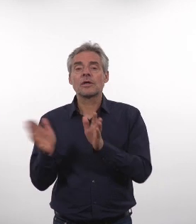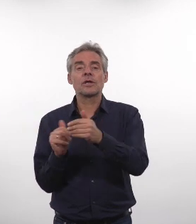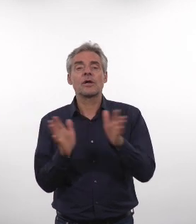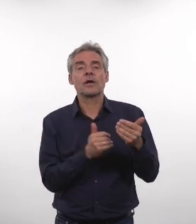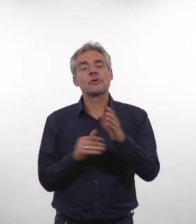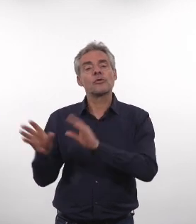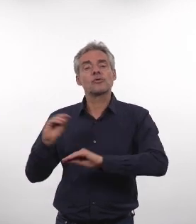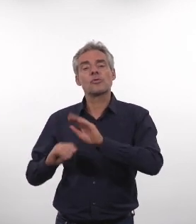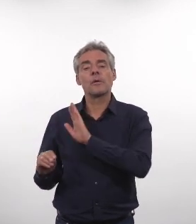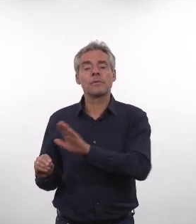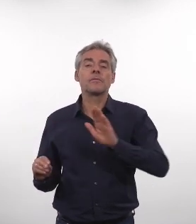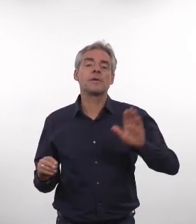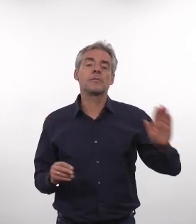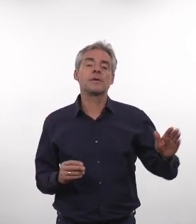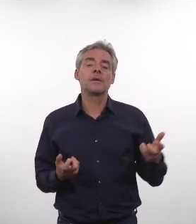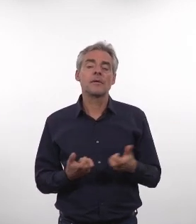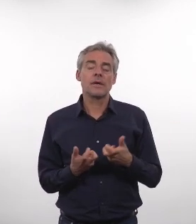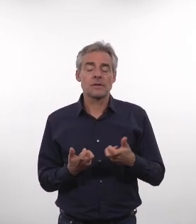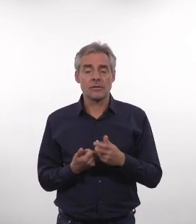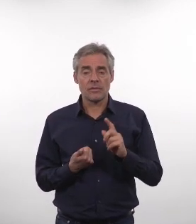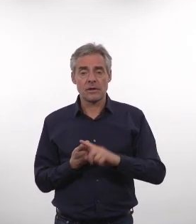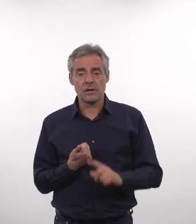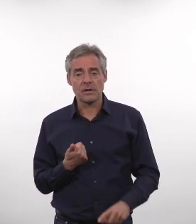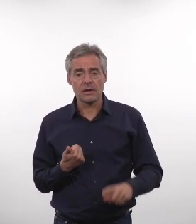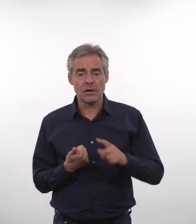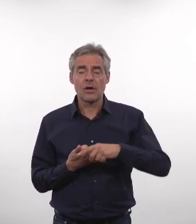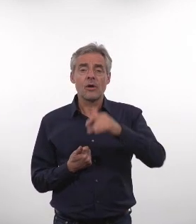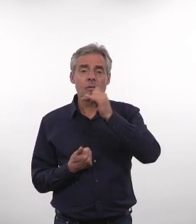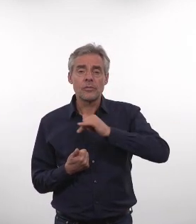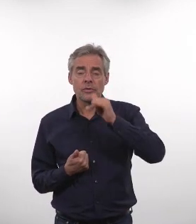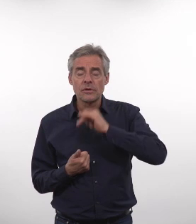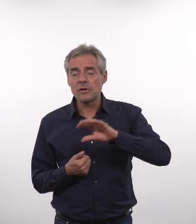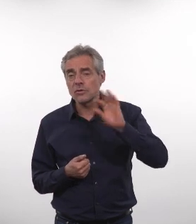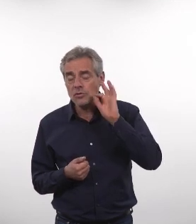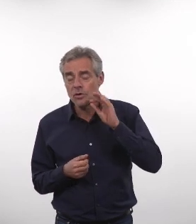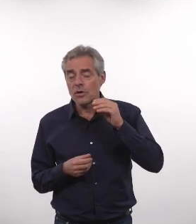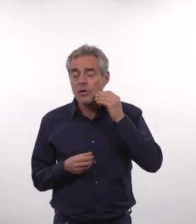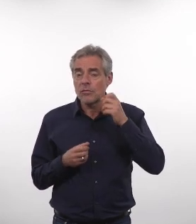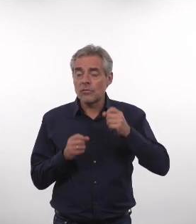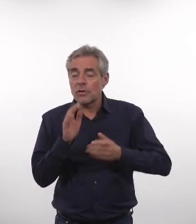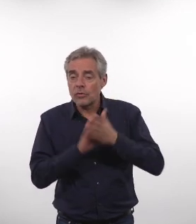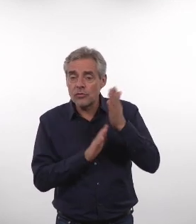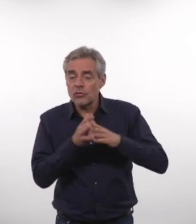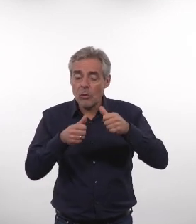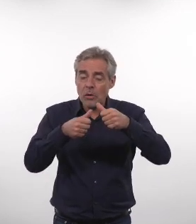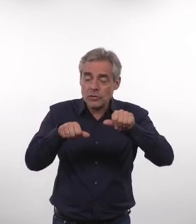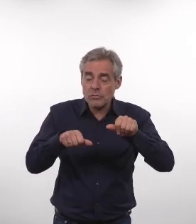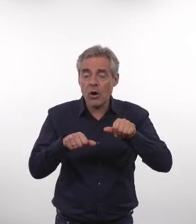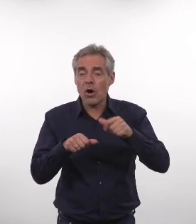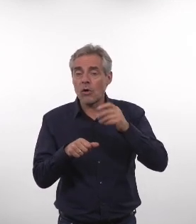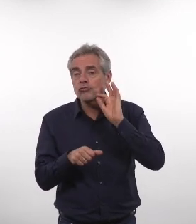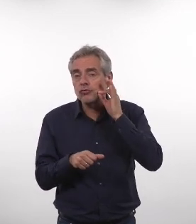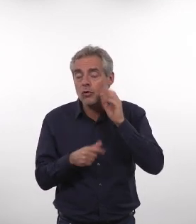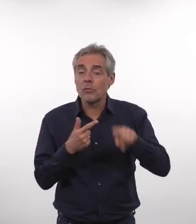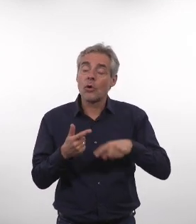sont détaillées dans la mallette. Donc, il y a voilà, les petits soins comme les soins pour les pansements, les brûlures, etc. Et puis